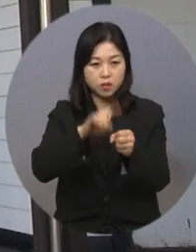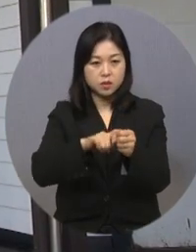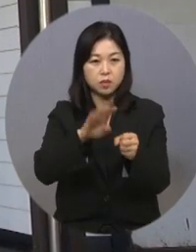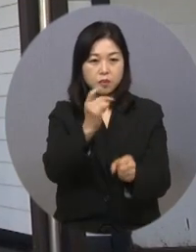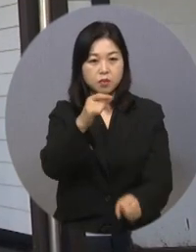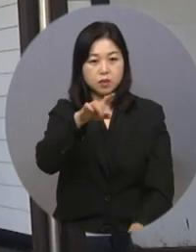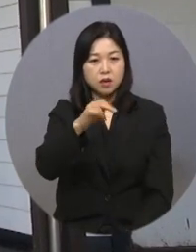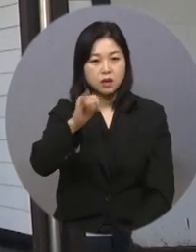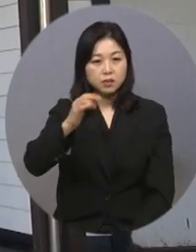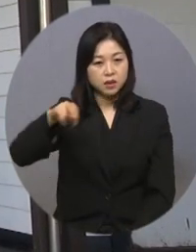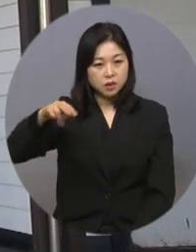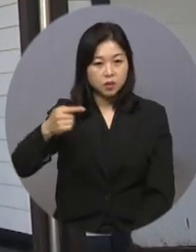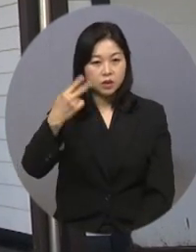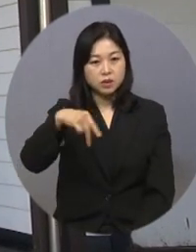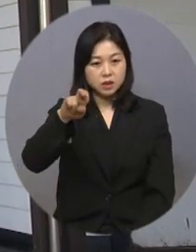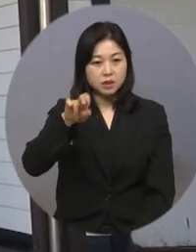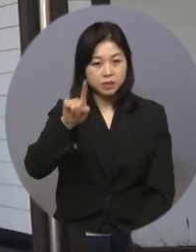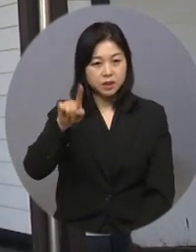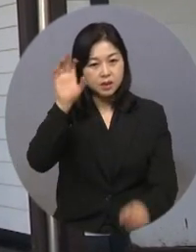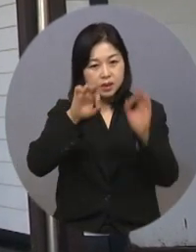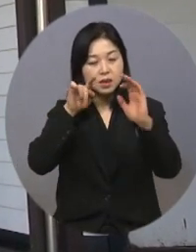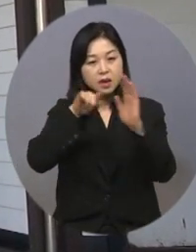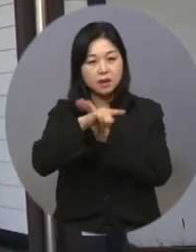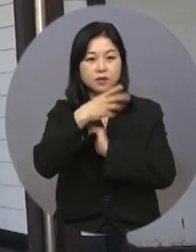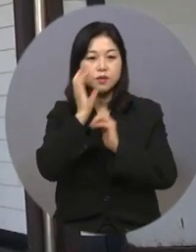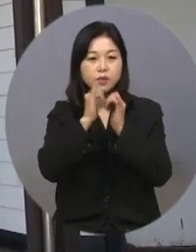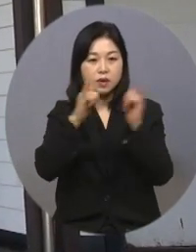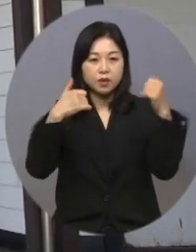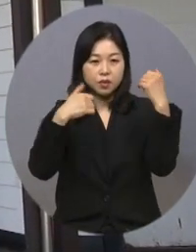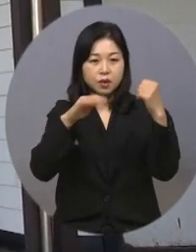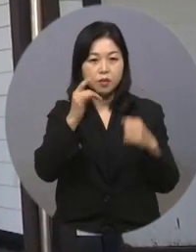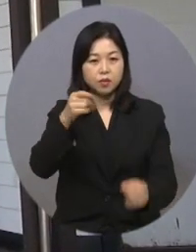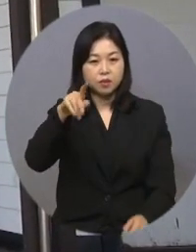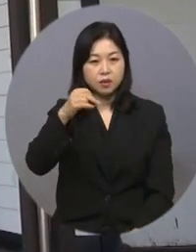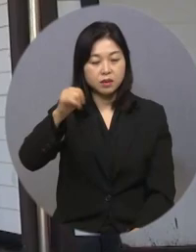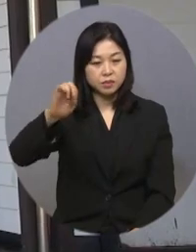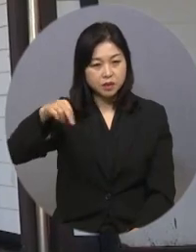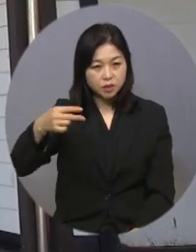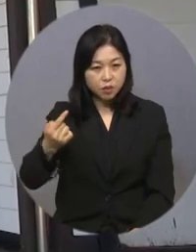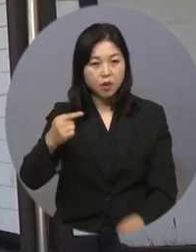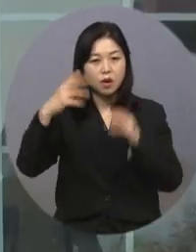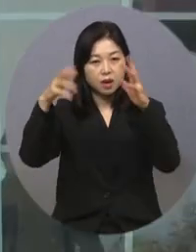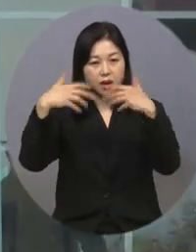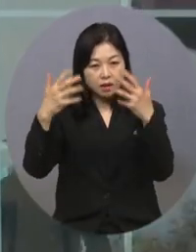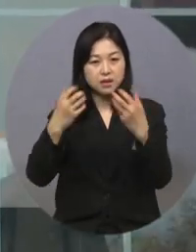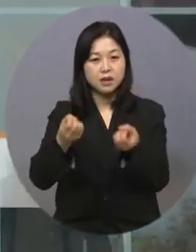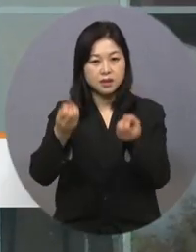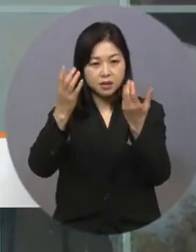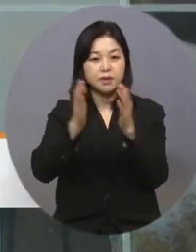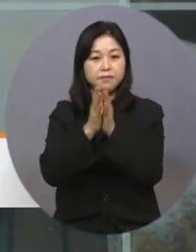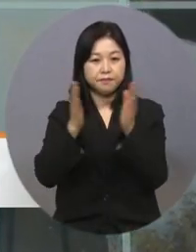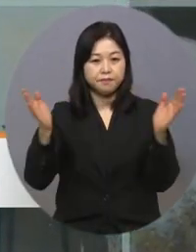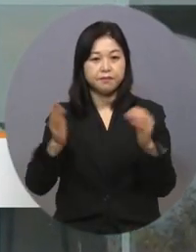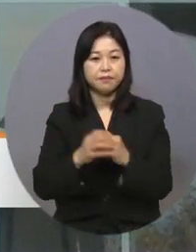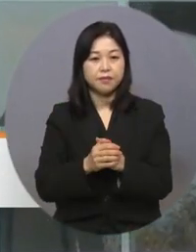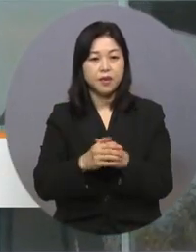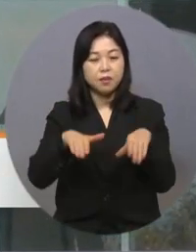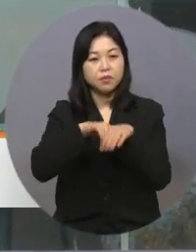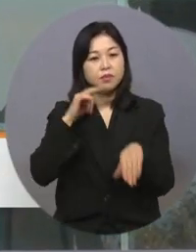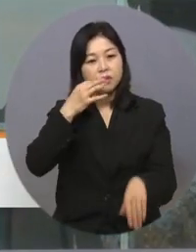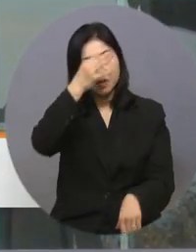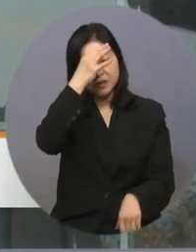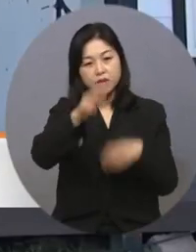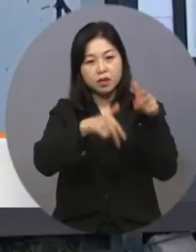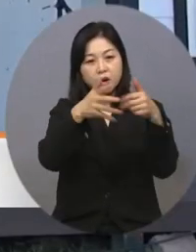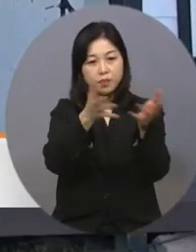전 21 찾아가는 어르신 보면 보령 삽시도 가을 맞이 축제 가 진행되었습니다 문화 예술 사업단이 주최한 이번